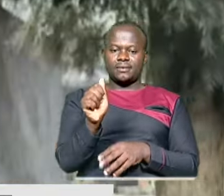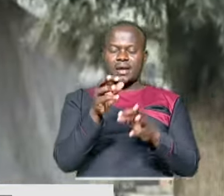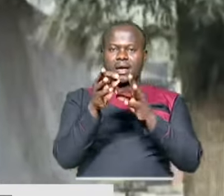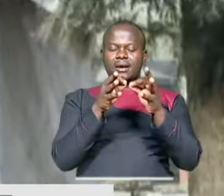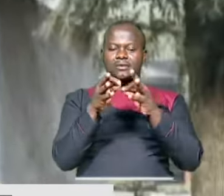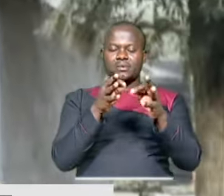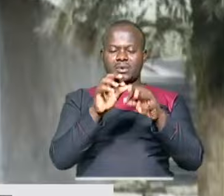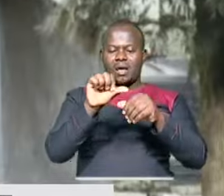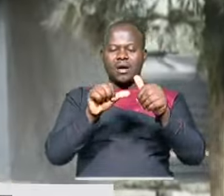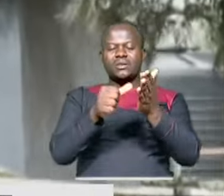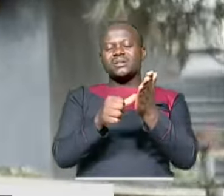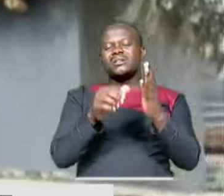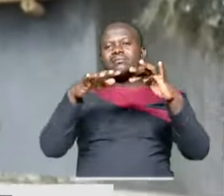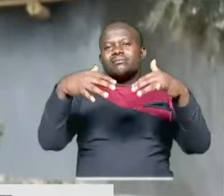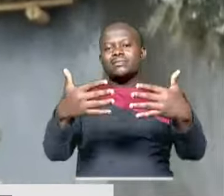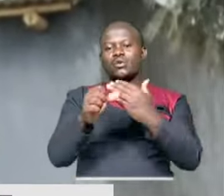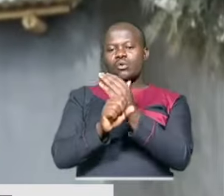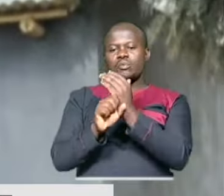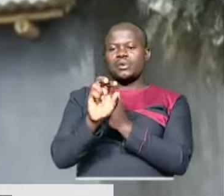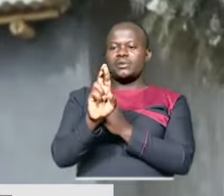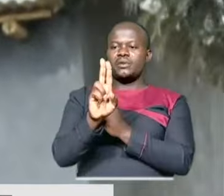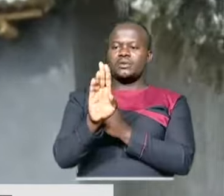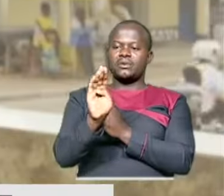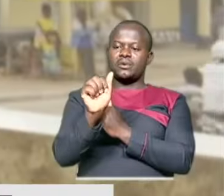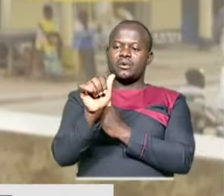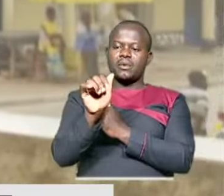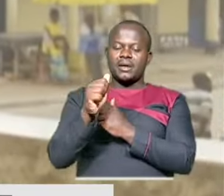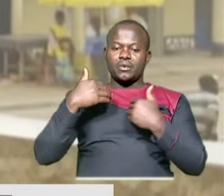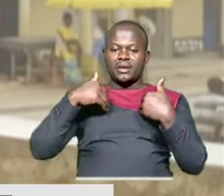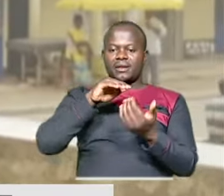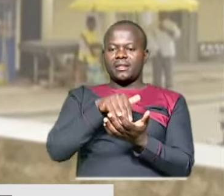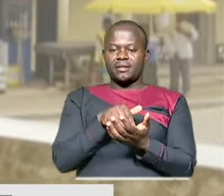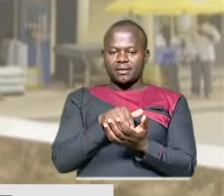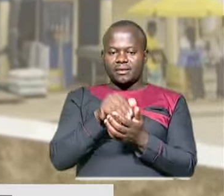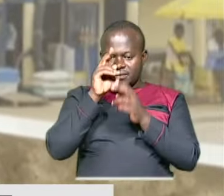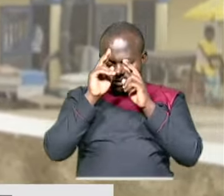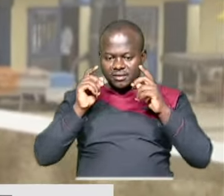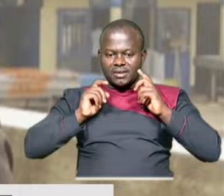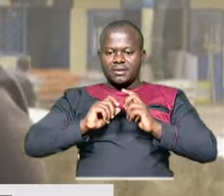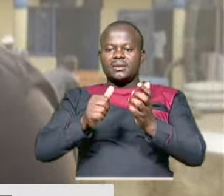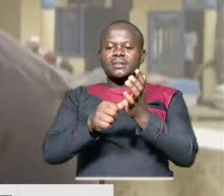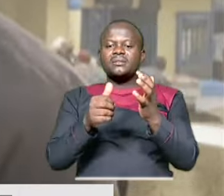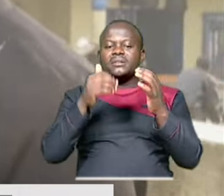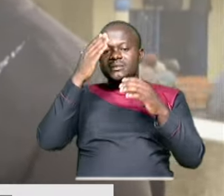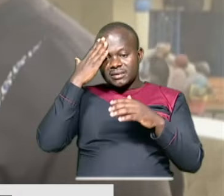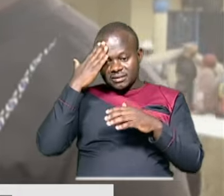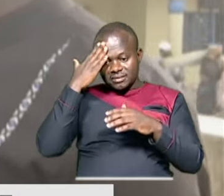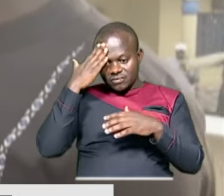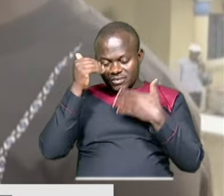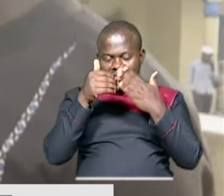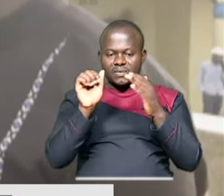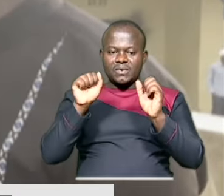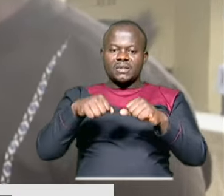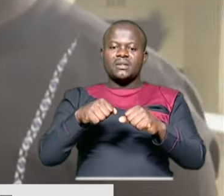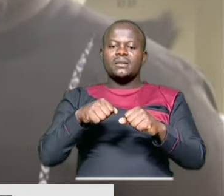aradusobanurira iby'iki kibazo cy'abaturage bo mu murenge wa Rubaya kuri Centre de Sante. Nyakubahwa iki kibazo mwari mukizi kugira ngo mu by'ukuri